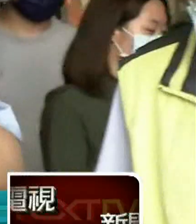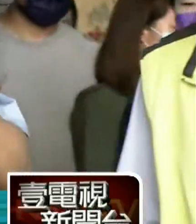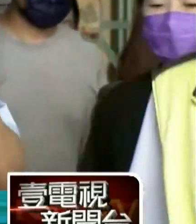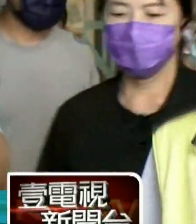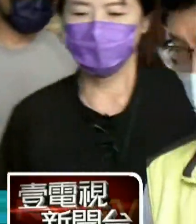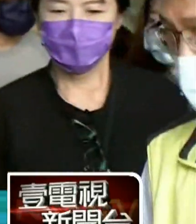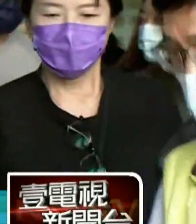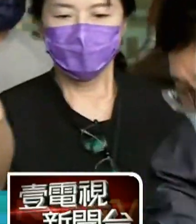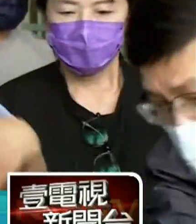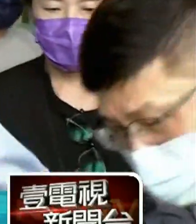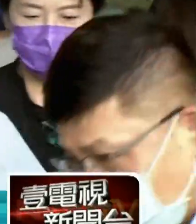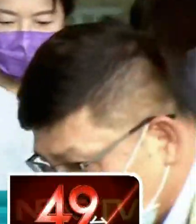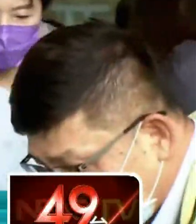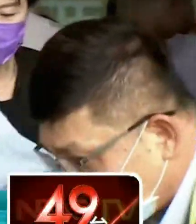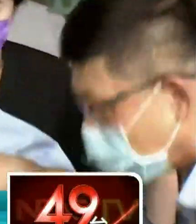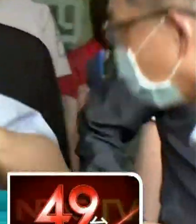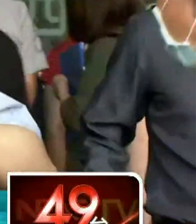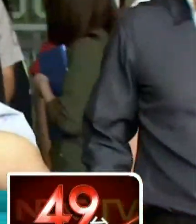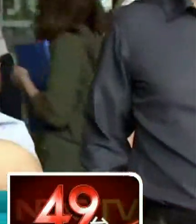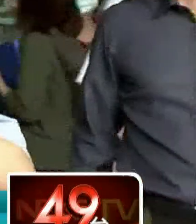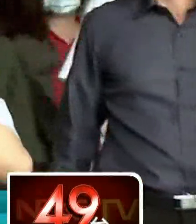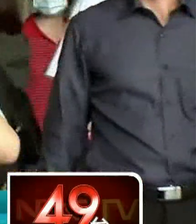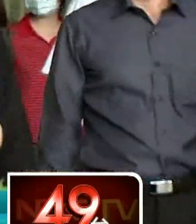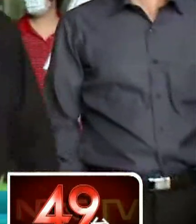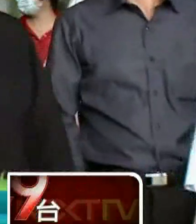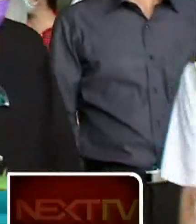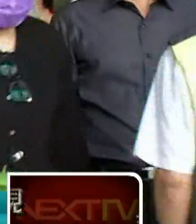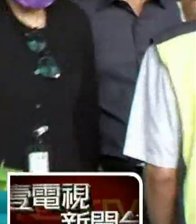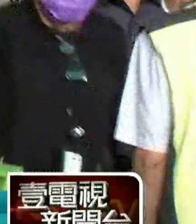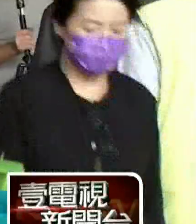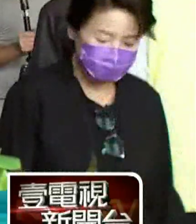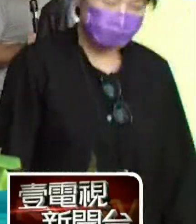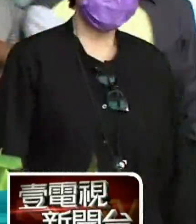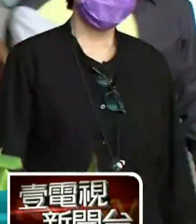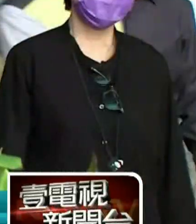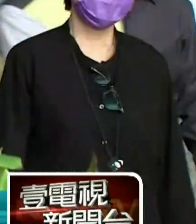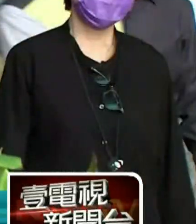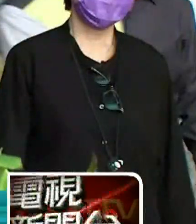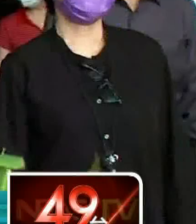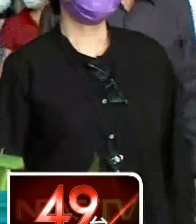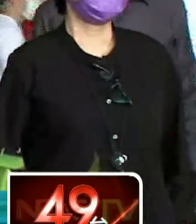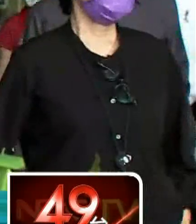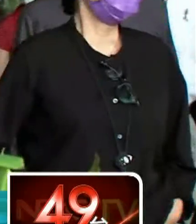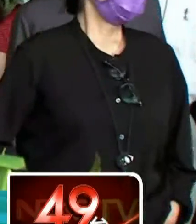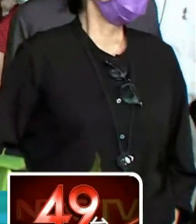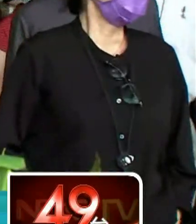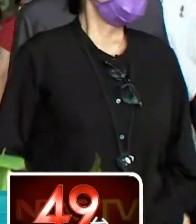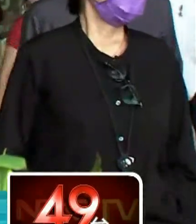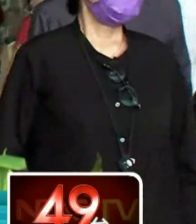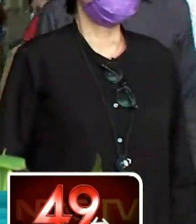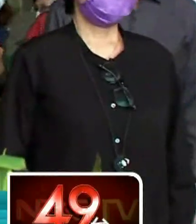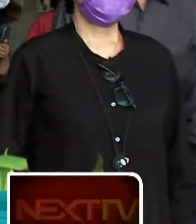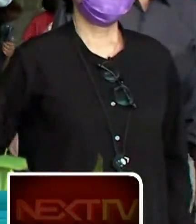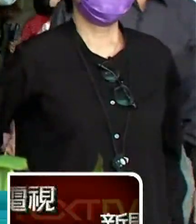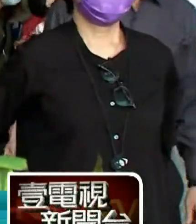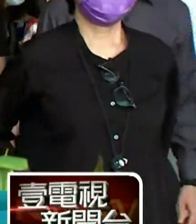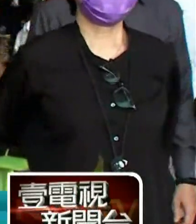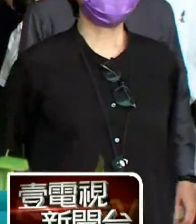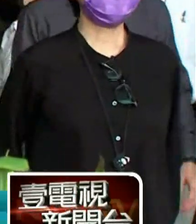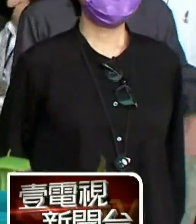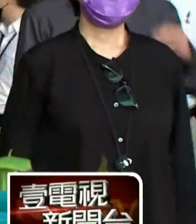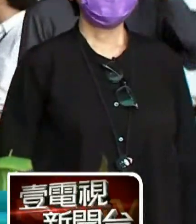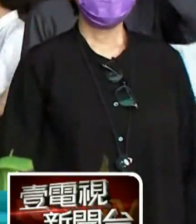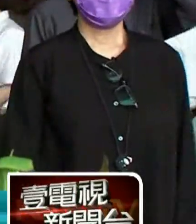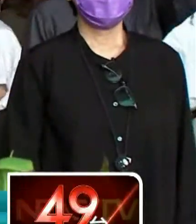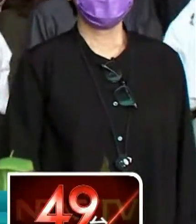风向，让他成为媒体攻击箭靶。如今搭上动保议题，柯文哲才喊出善待动物，台北市动物之家改建